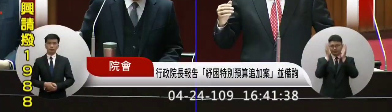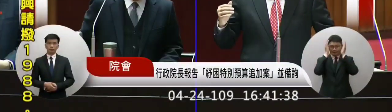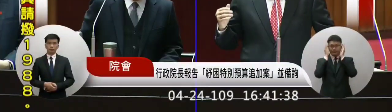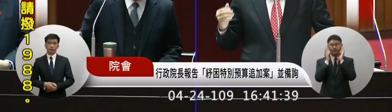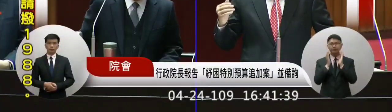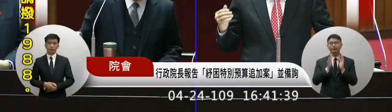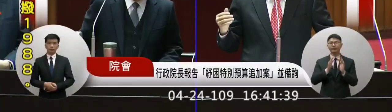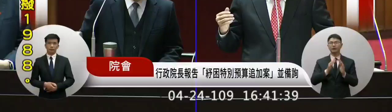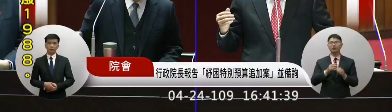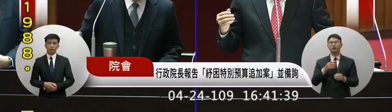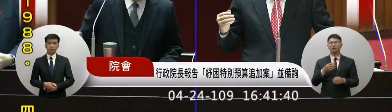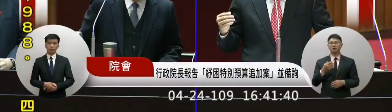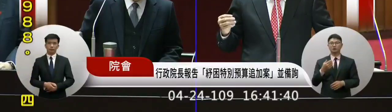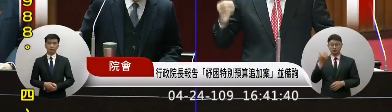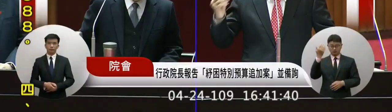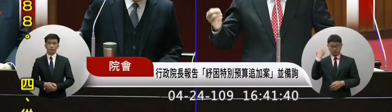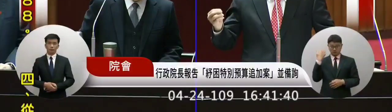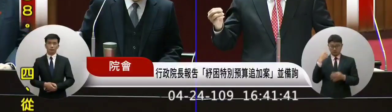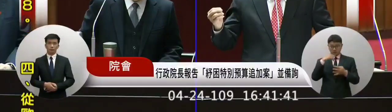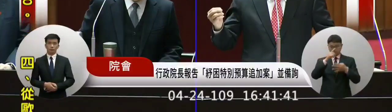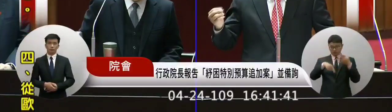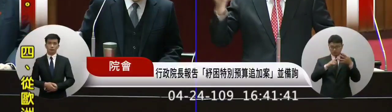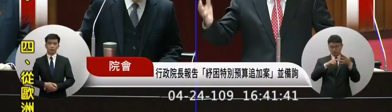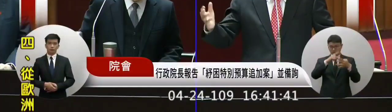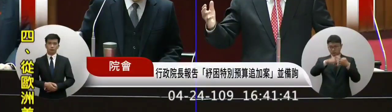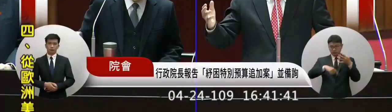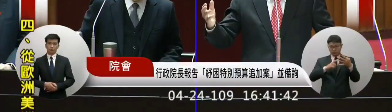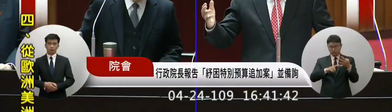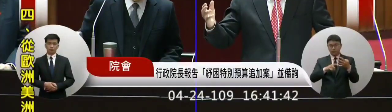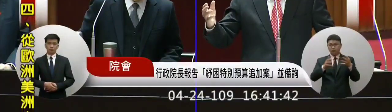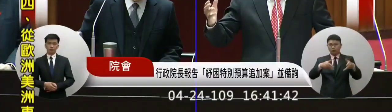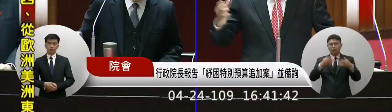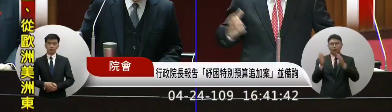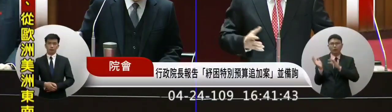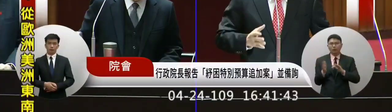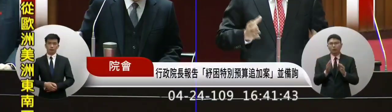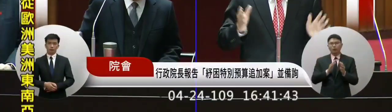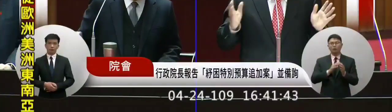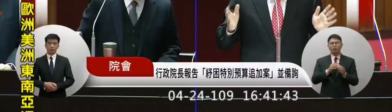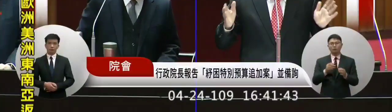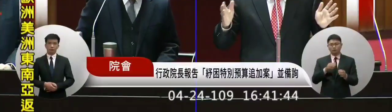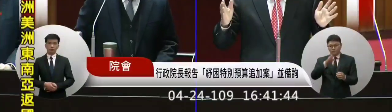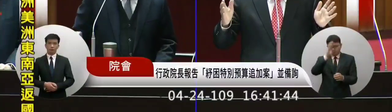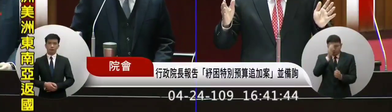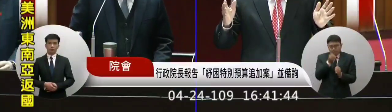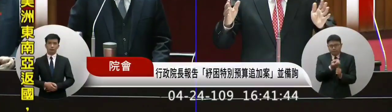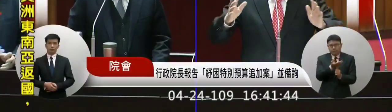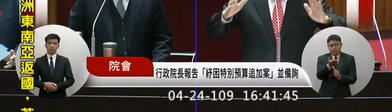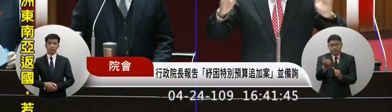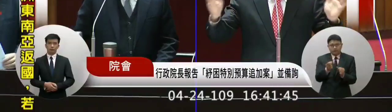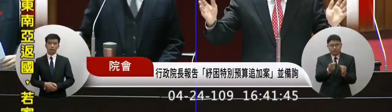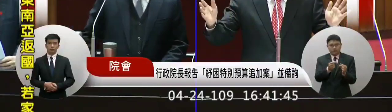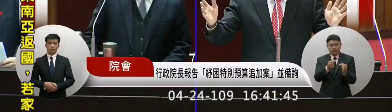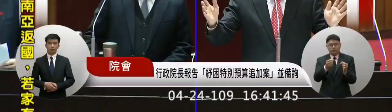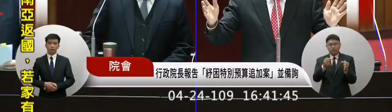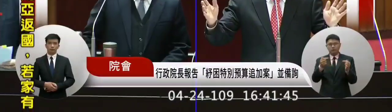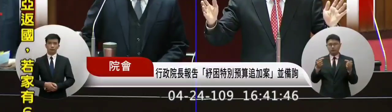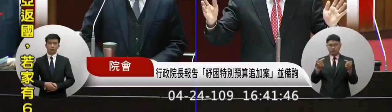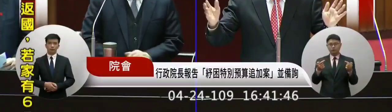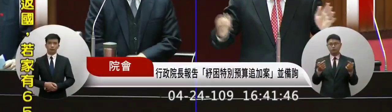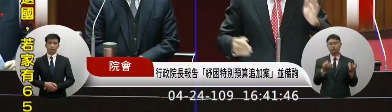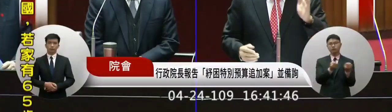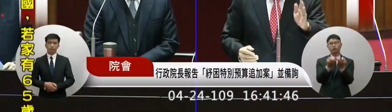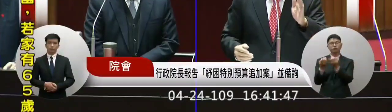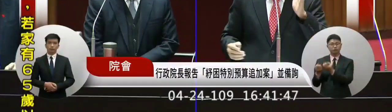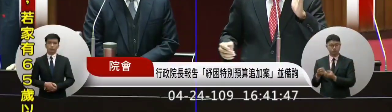从秋冬之际开始蔓延，然后一步一步的整个大爆发